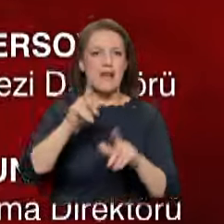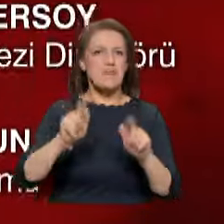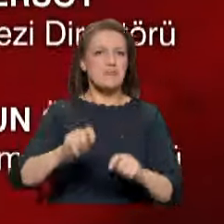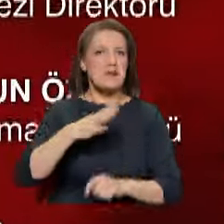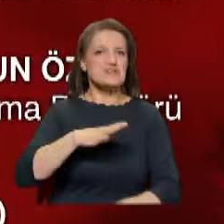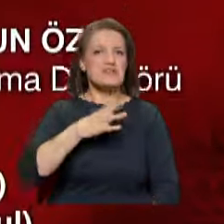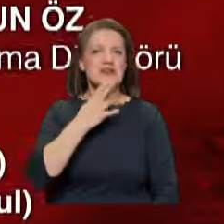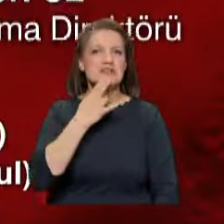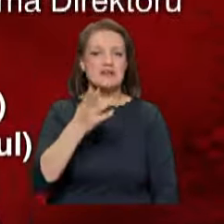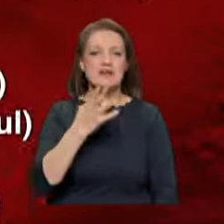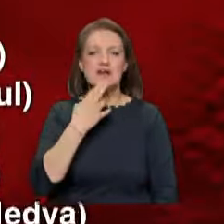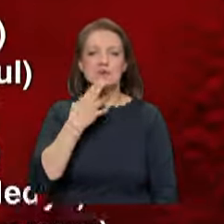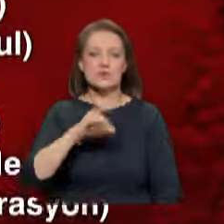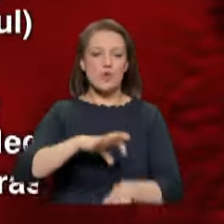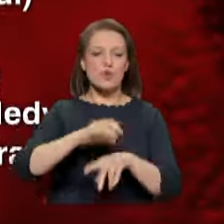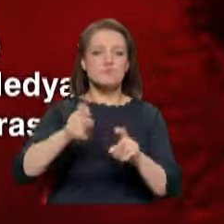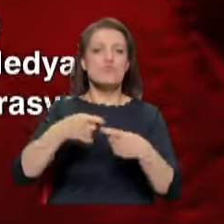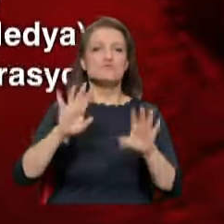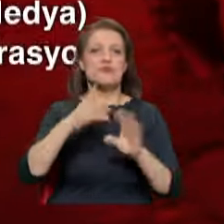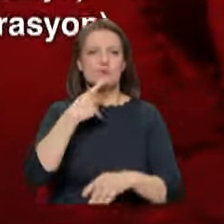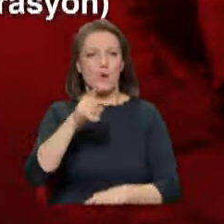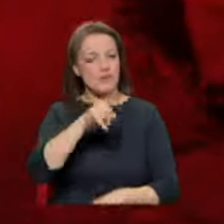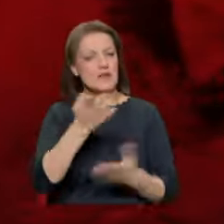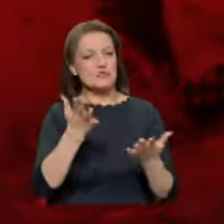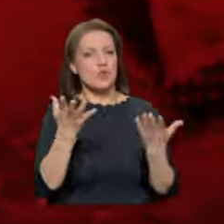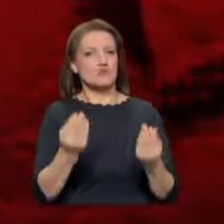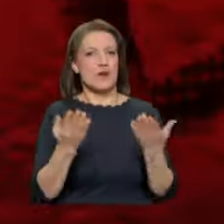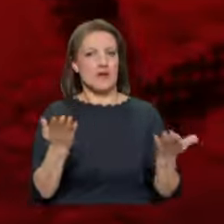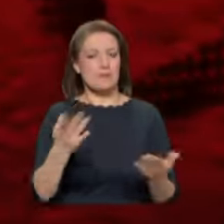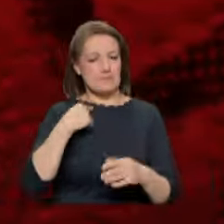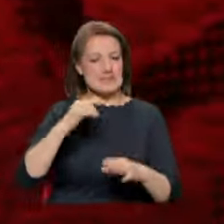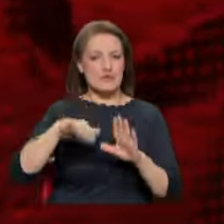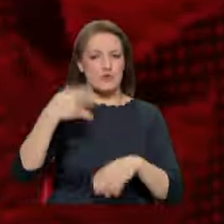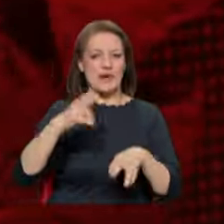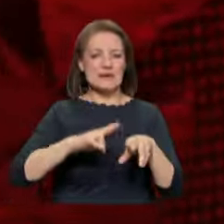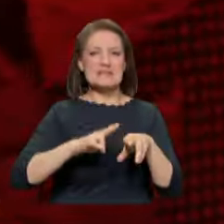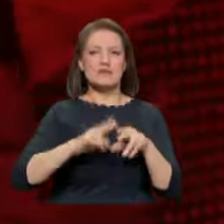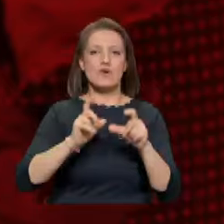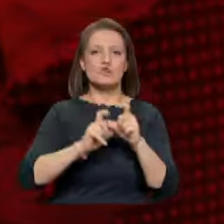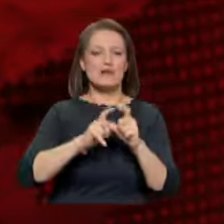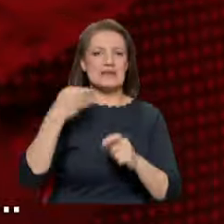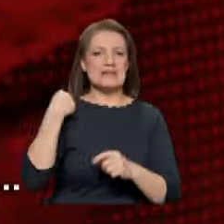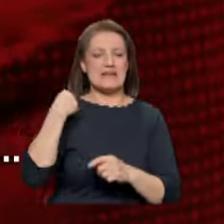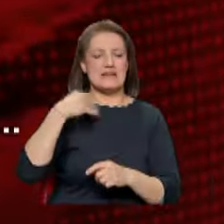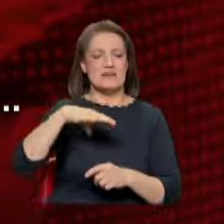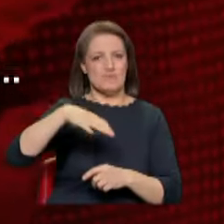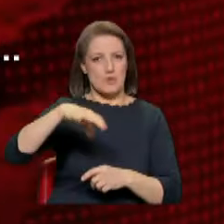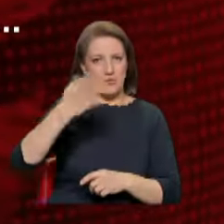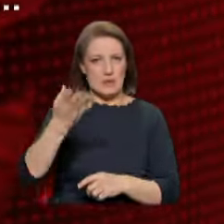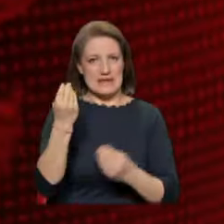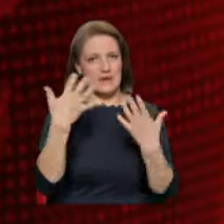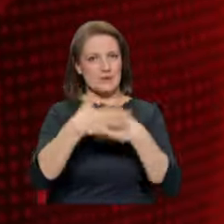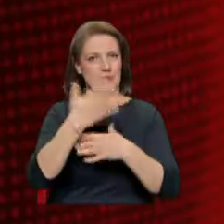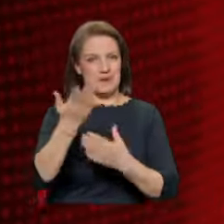karını, kadın doktor bulamayacaksın. O nasıl olacak? Bizden sonra Kızıl Goncalar var yeni bölümüyle. İyi